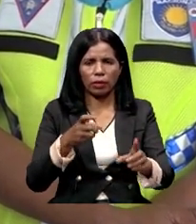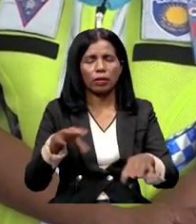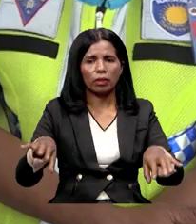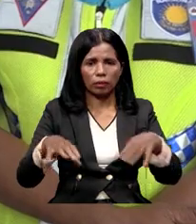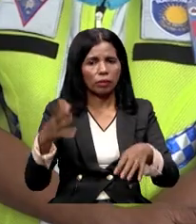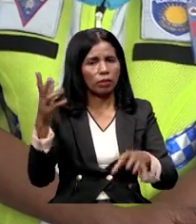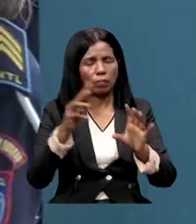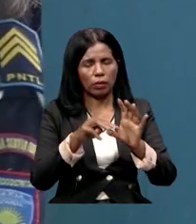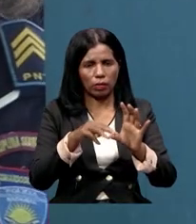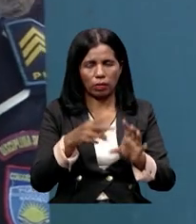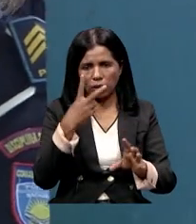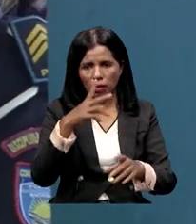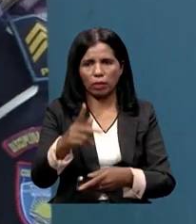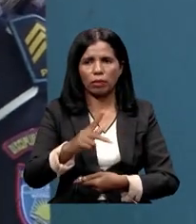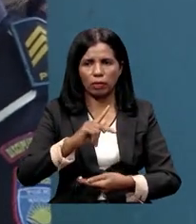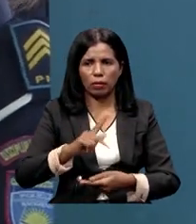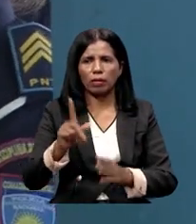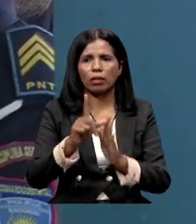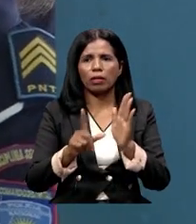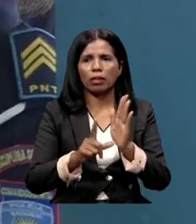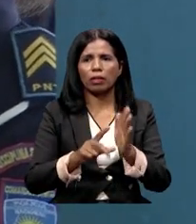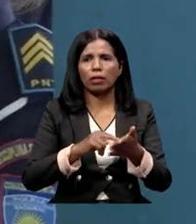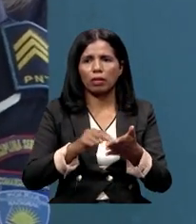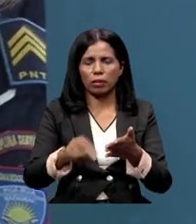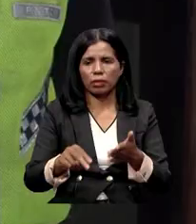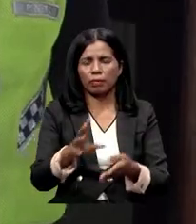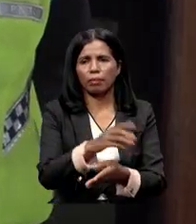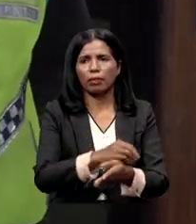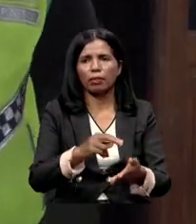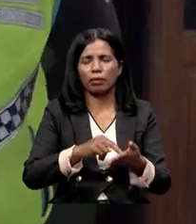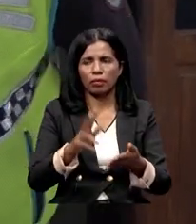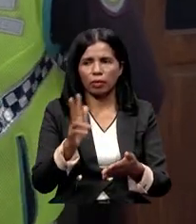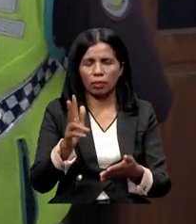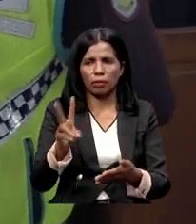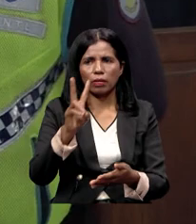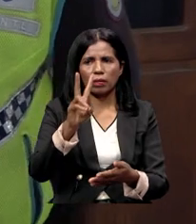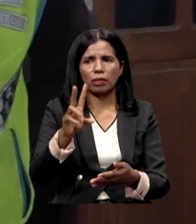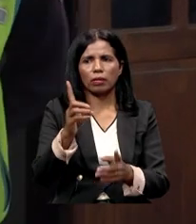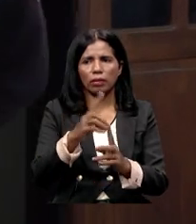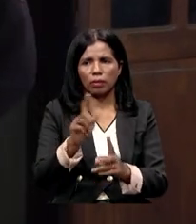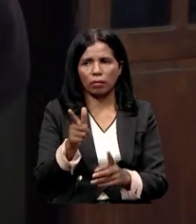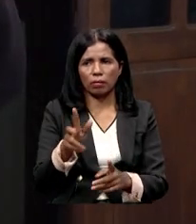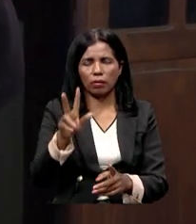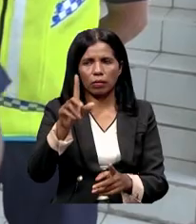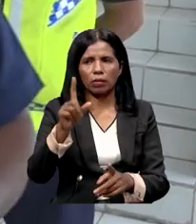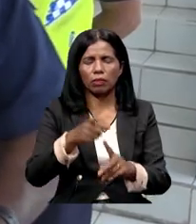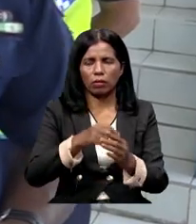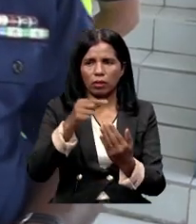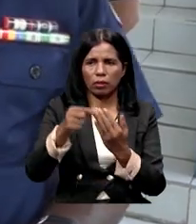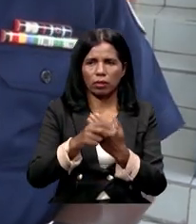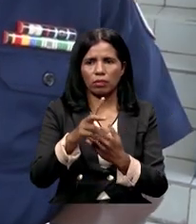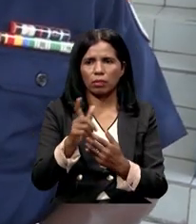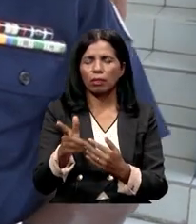ita asegura sira tuir decreto lei no orden publiko numero 38 lorong ronda sing tu fulan agosto ring